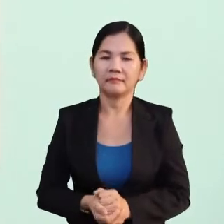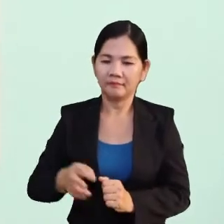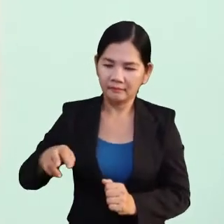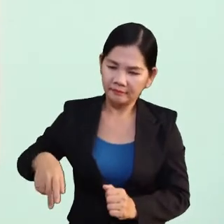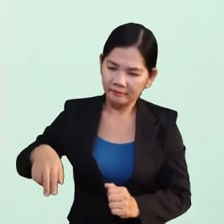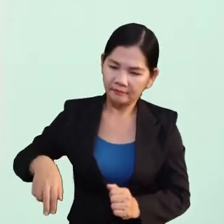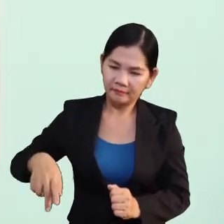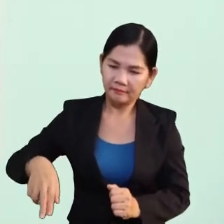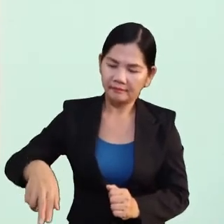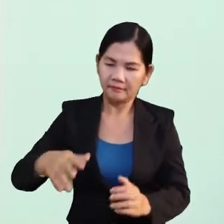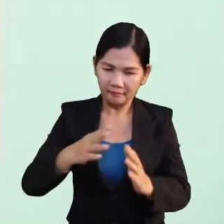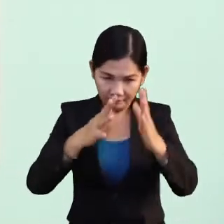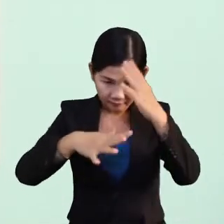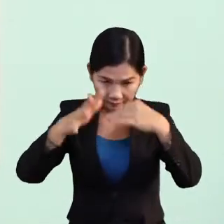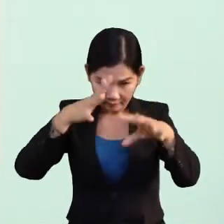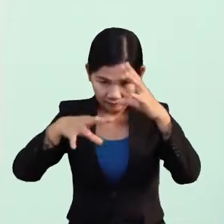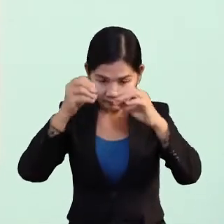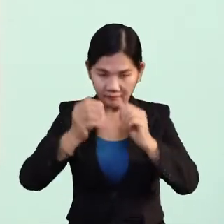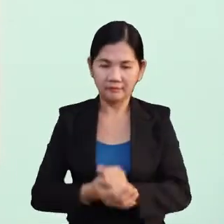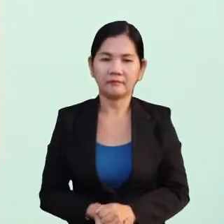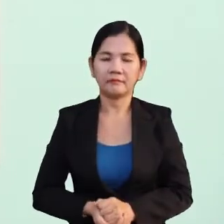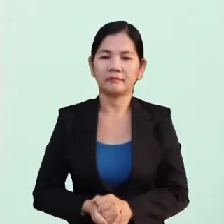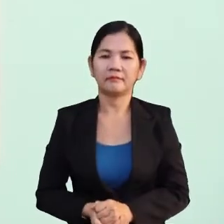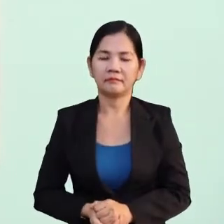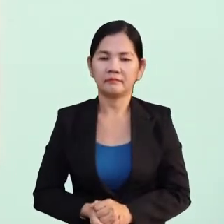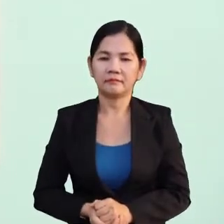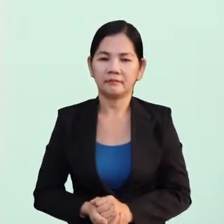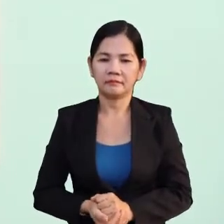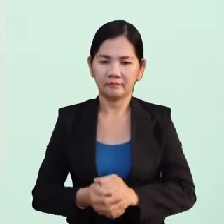ទៅសាលាចាឥឡូវ